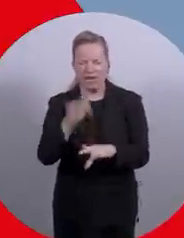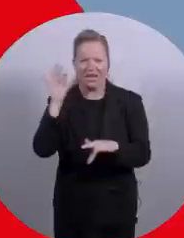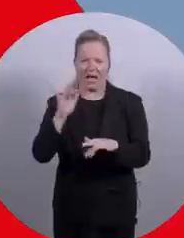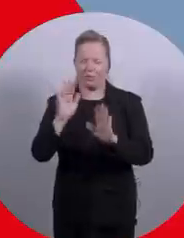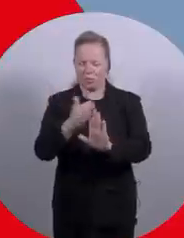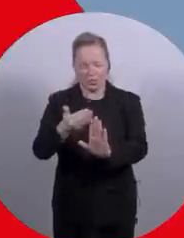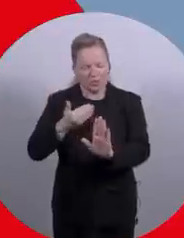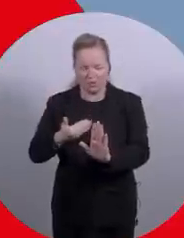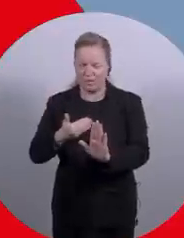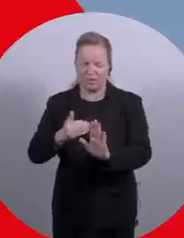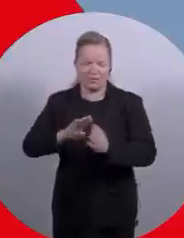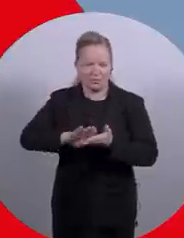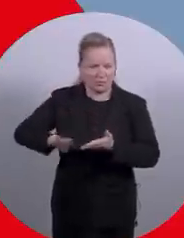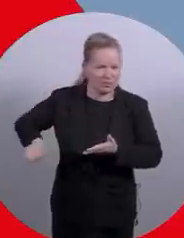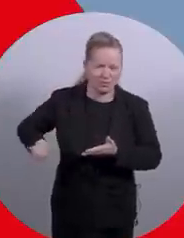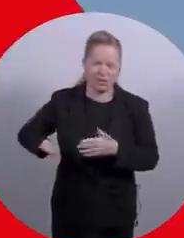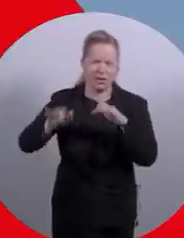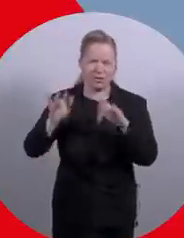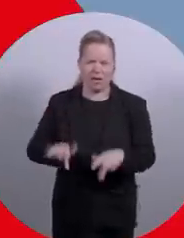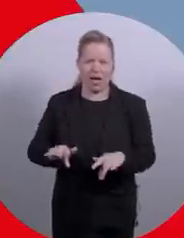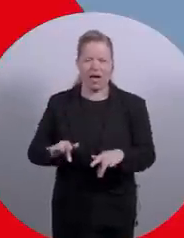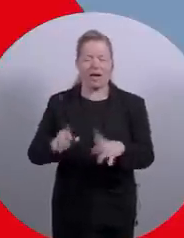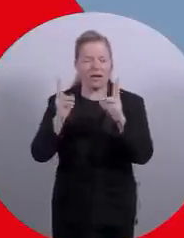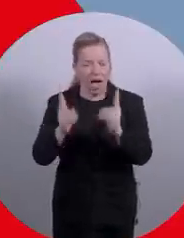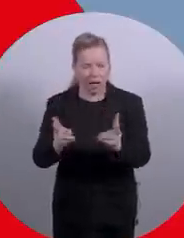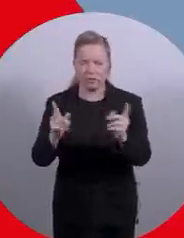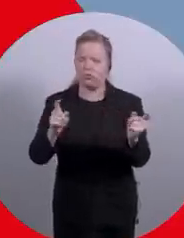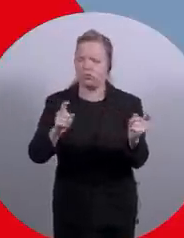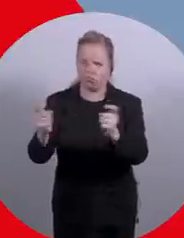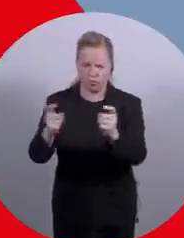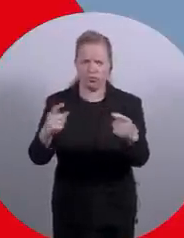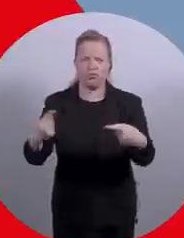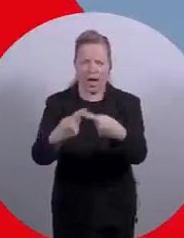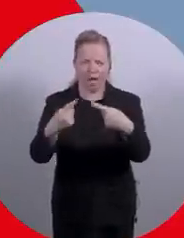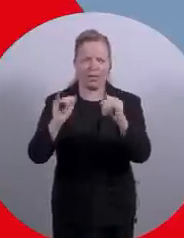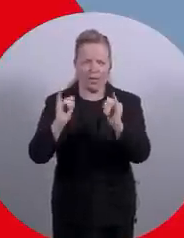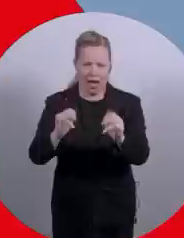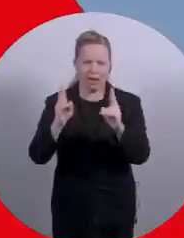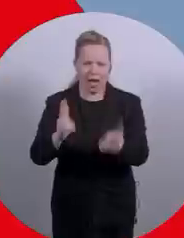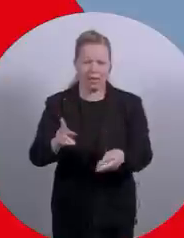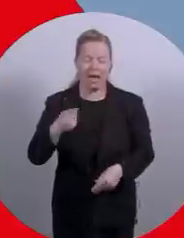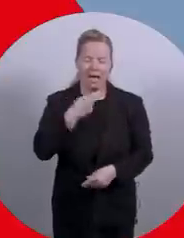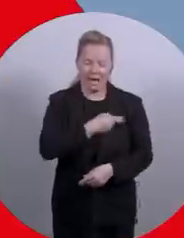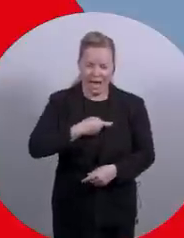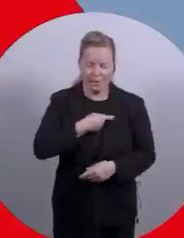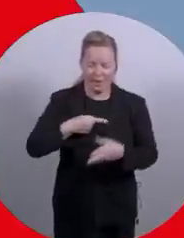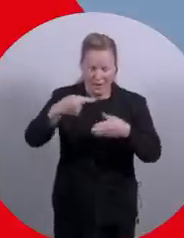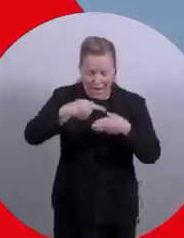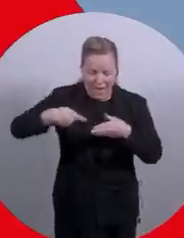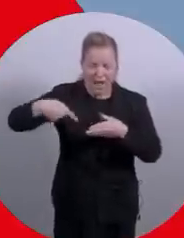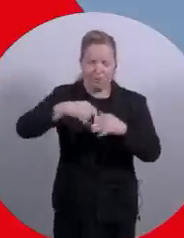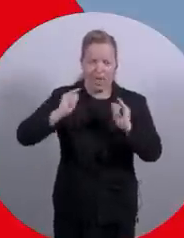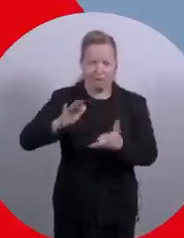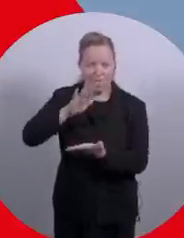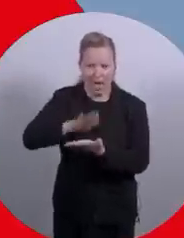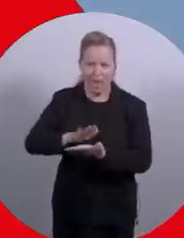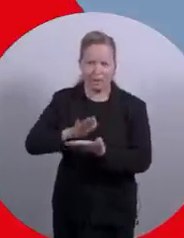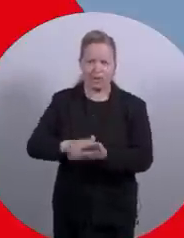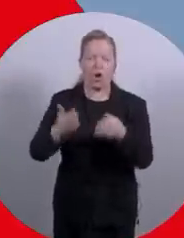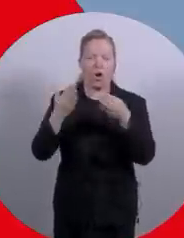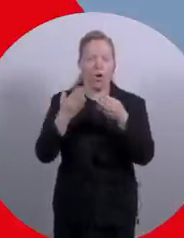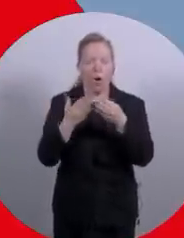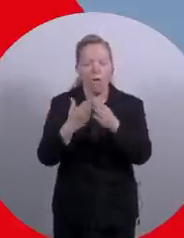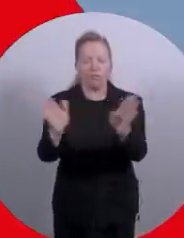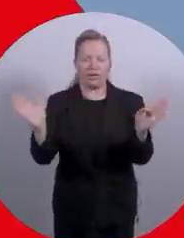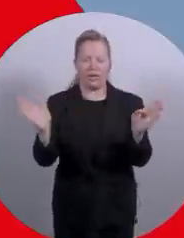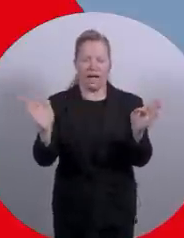werden wir können oder müssen auch streiten aber nur in den Gremien und das muss auch in den Gremien bleiben in der Öffentlichkeit